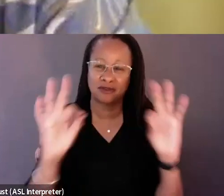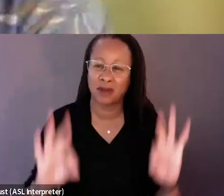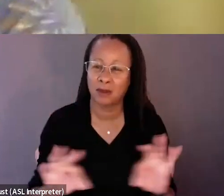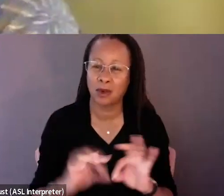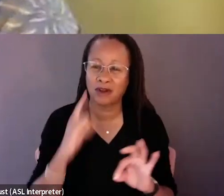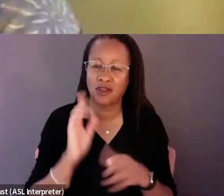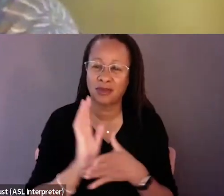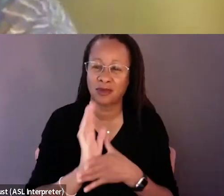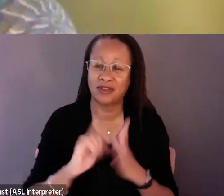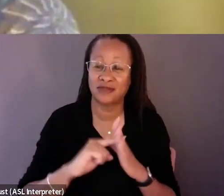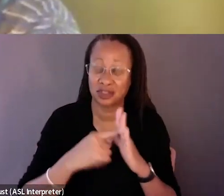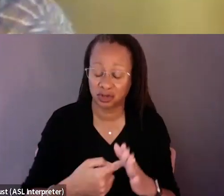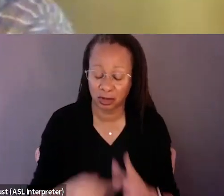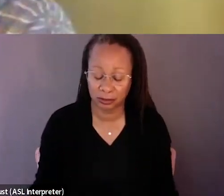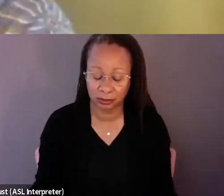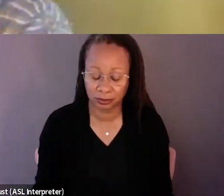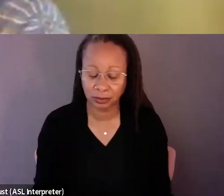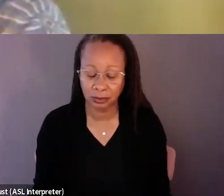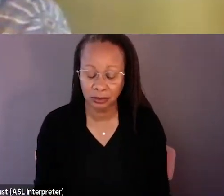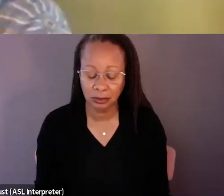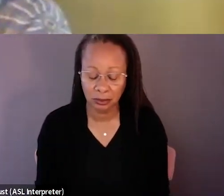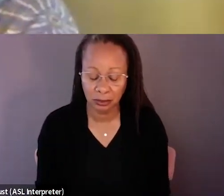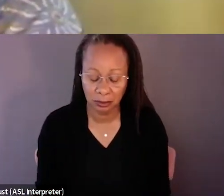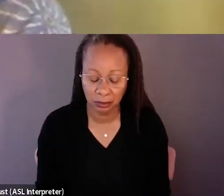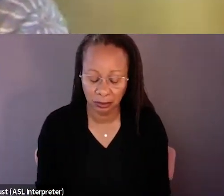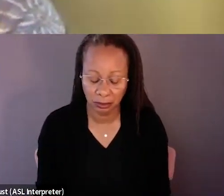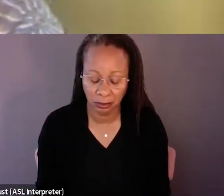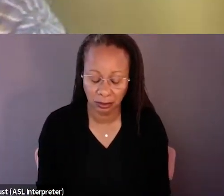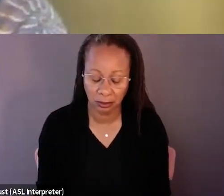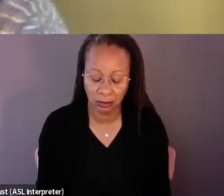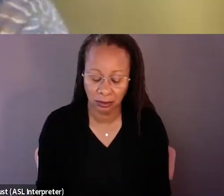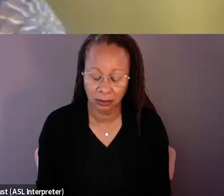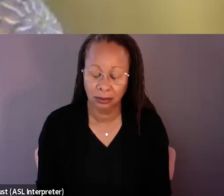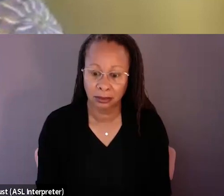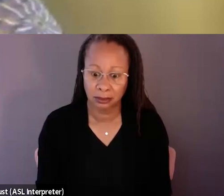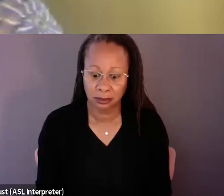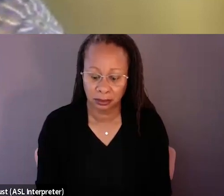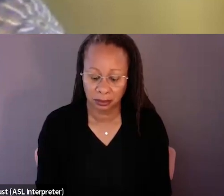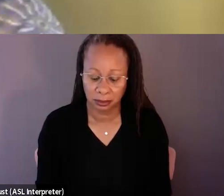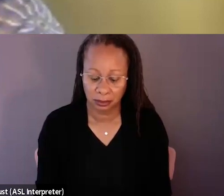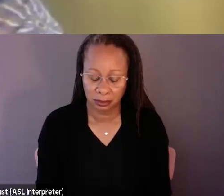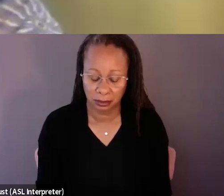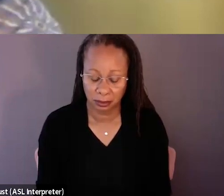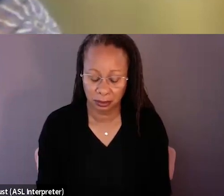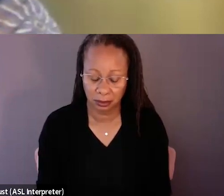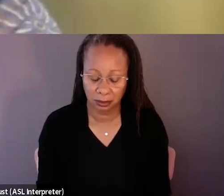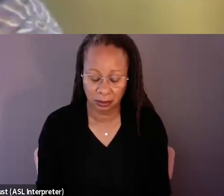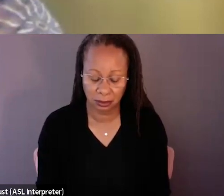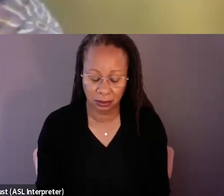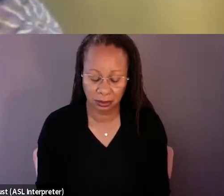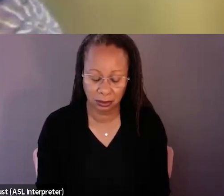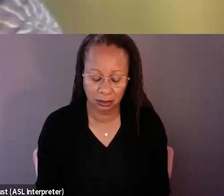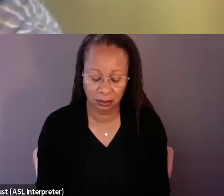这里我想要确定一下，他讲的 nature 跟 construction 是指说，像越南那种比较自然的田野，跟台湾比较